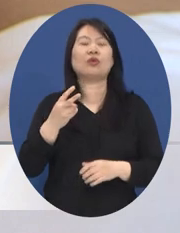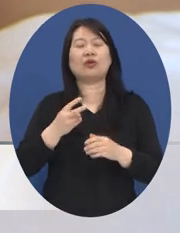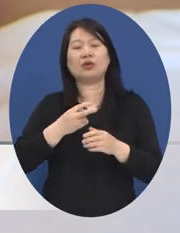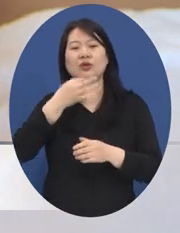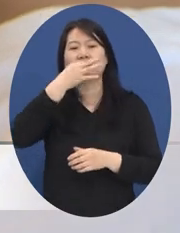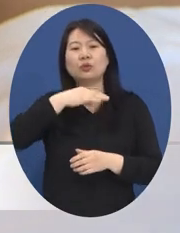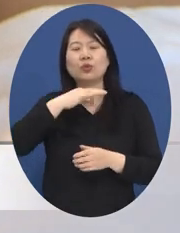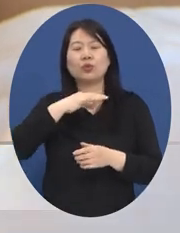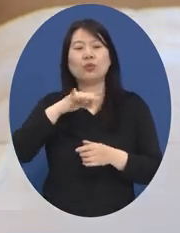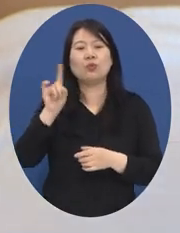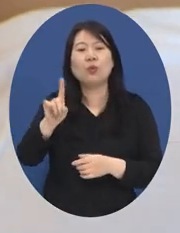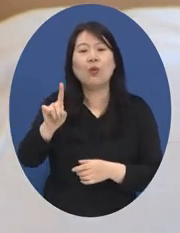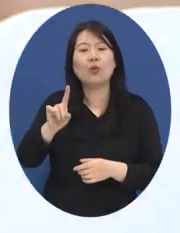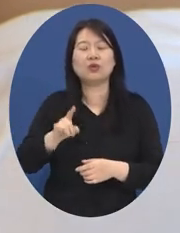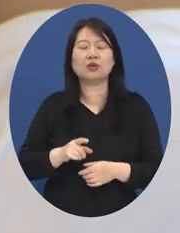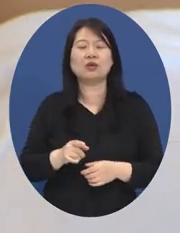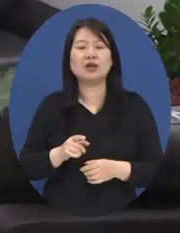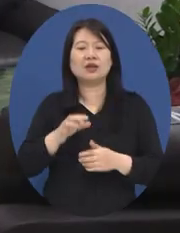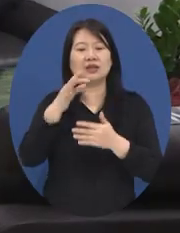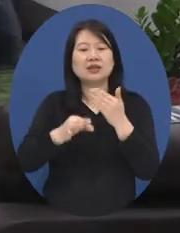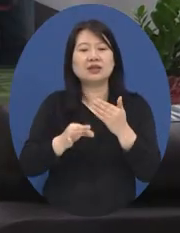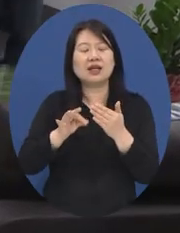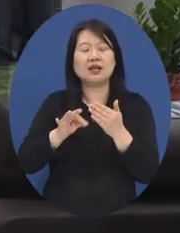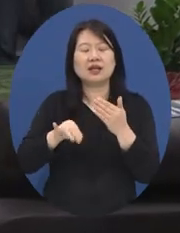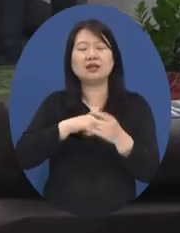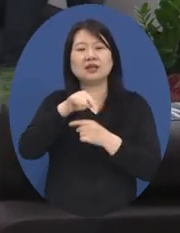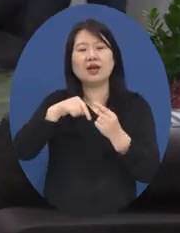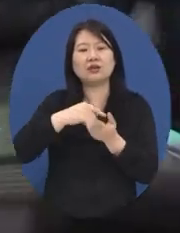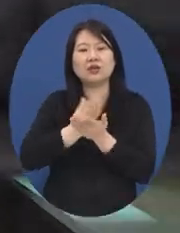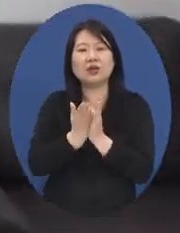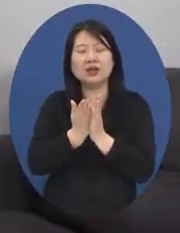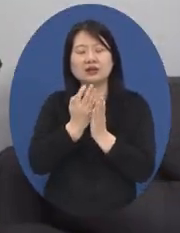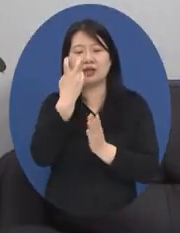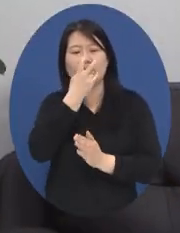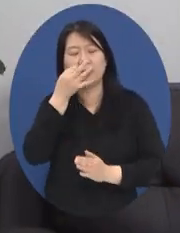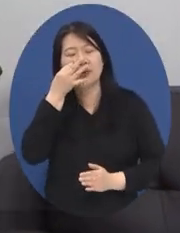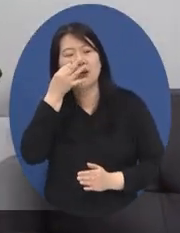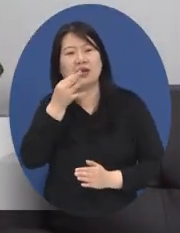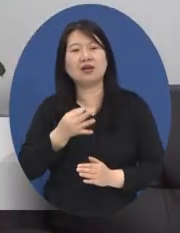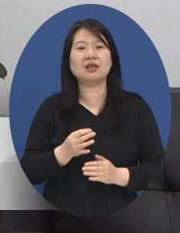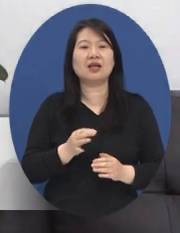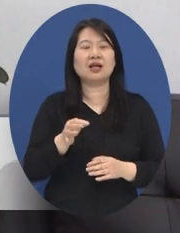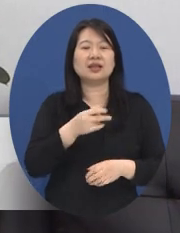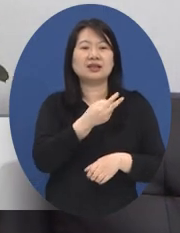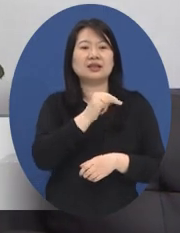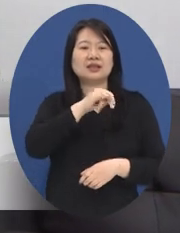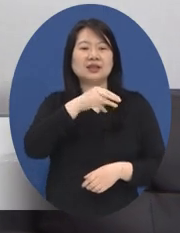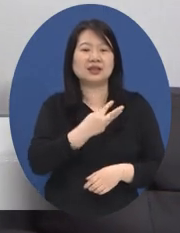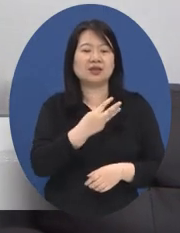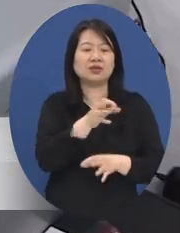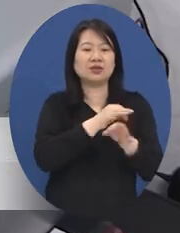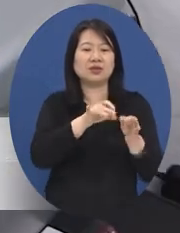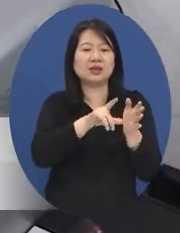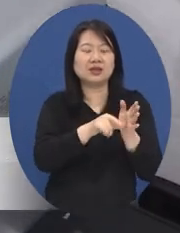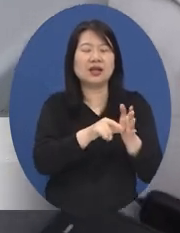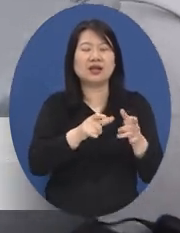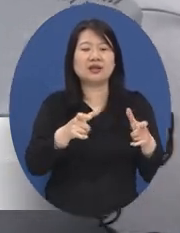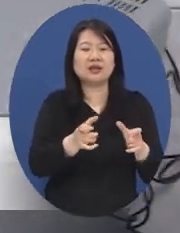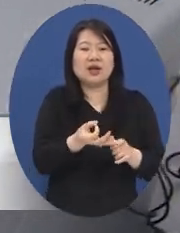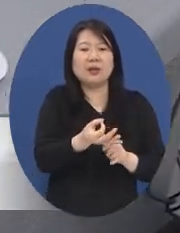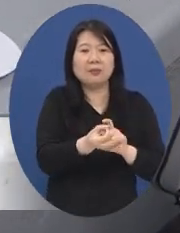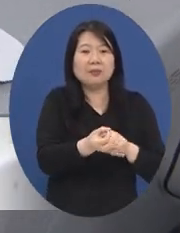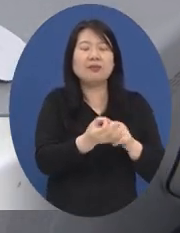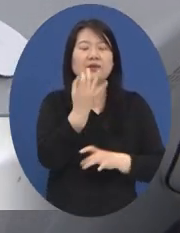효과, 시스템 구동 등의 현황을 살폈습니다. 이에 디지털 경제 시대에 지역화폐를 기반으로 한